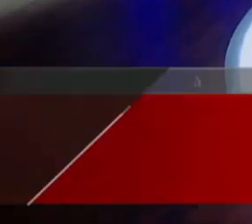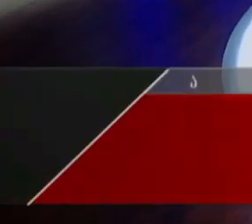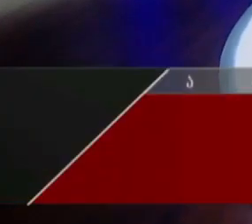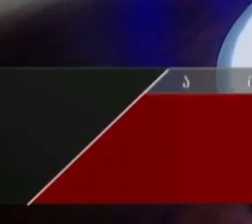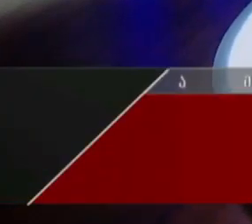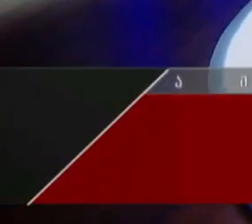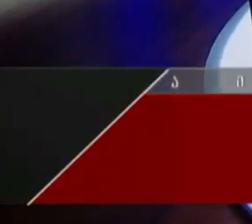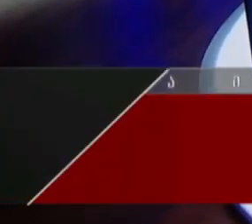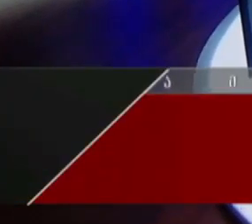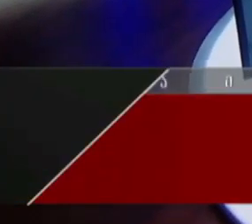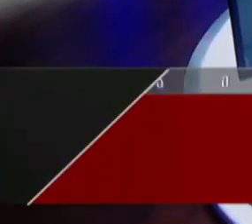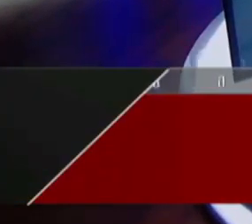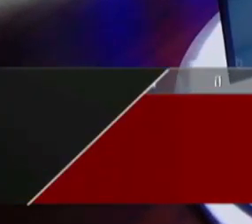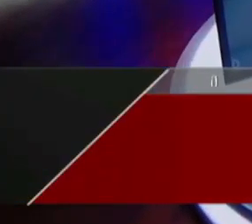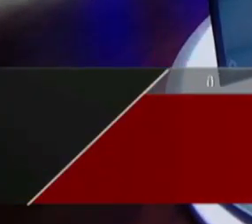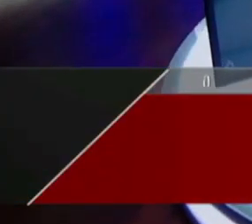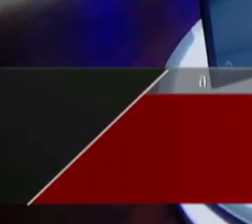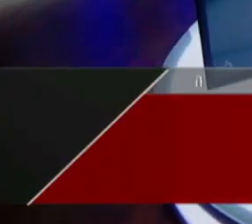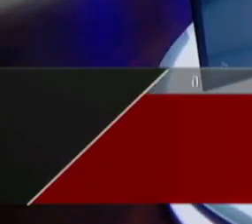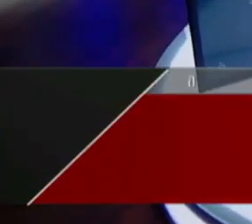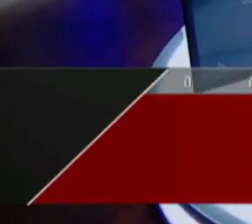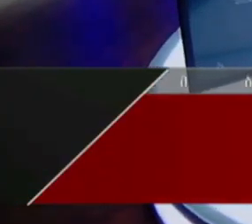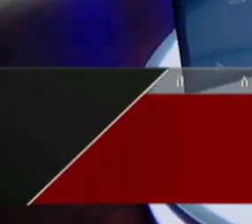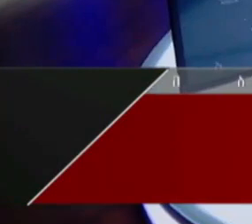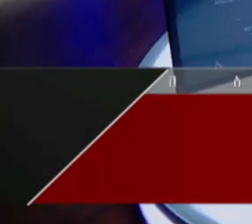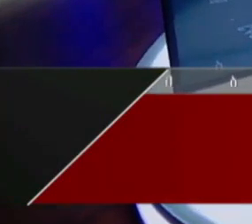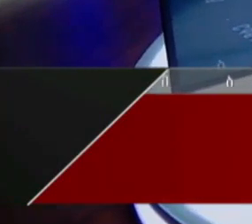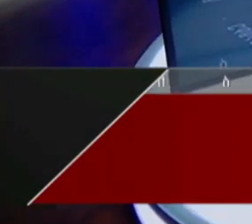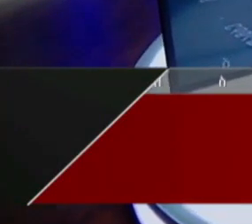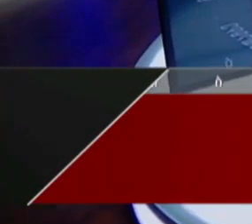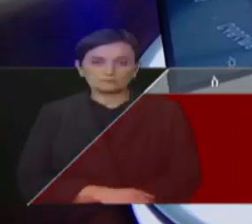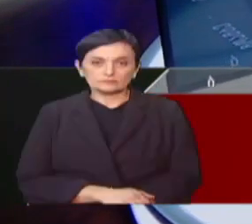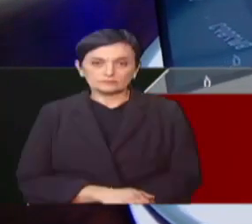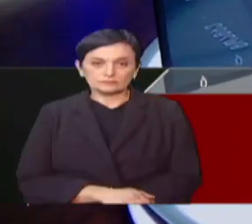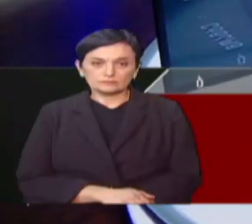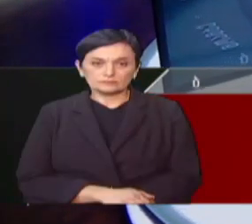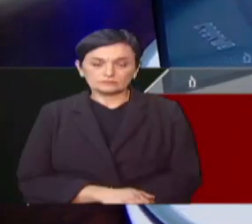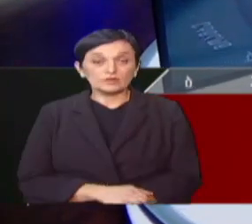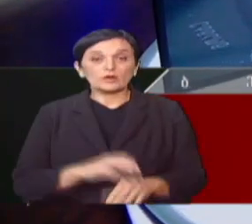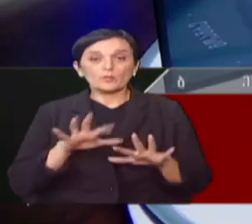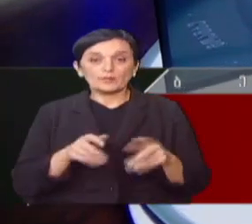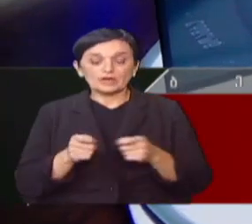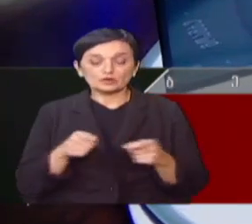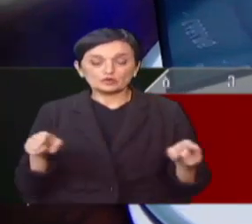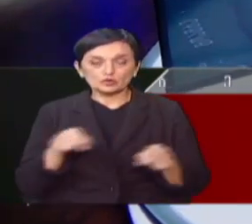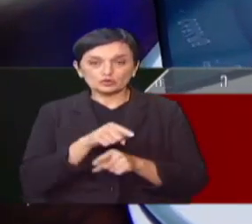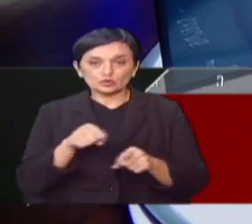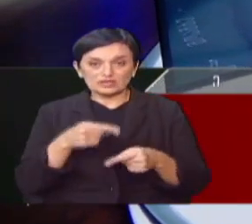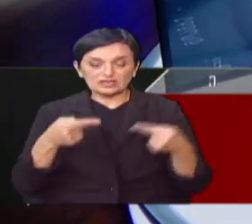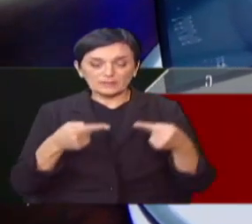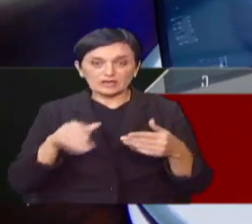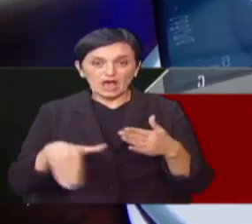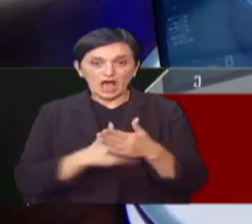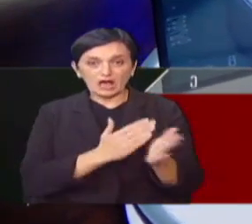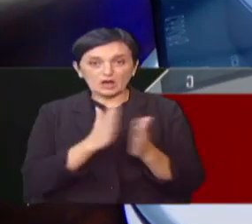სახელისუფლებო შტოებს შორის დაძაბულობა მწვავდება უცხოეთში მთავრობასთან შეუთანხმებელი ვიზიტების შემდეგ მართულ გუნცსა და პრეზიდენტ შორის დაპირისპირების ახალი